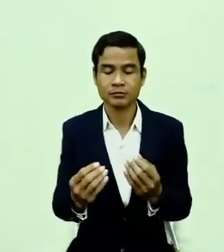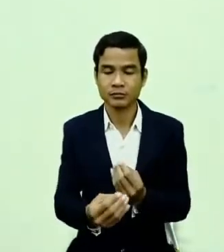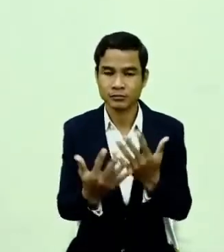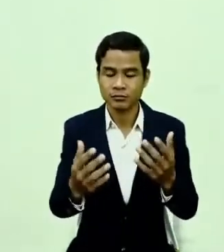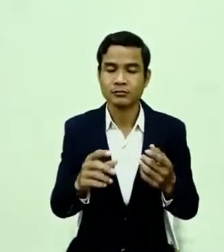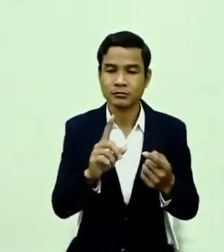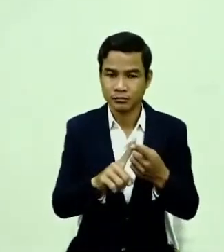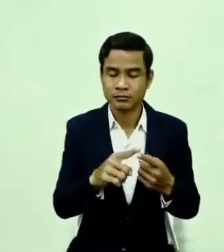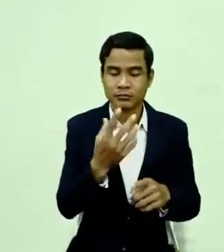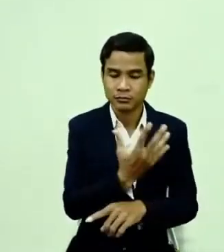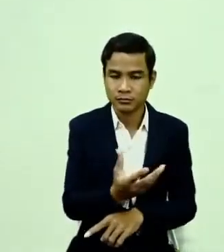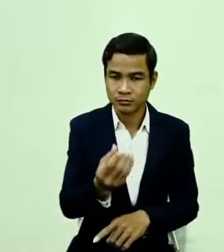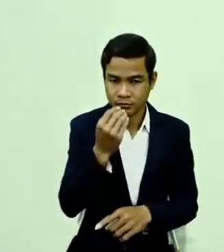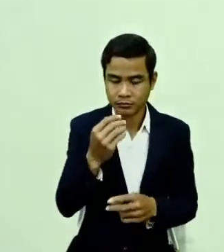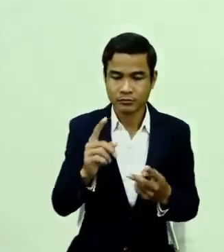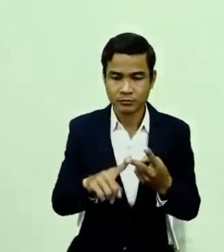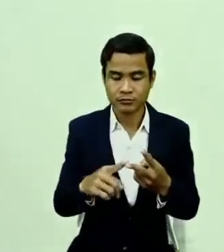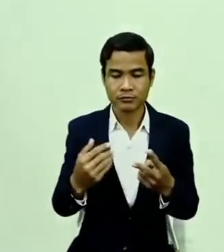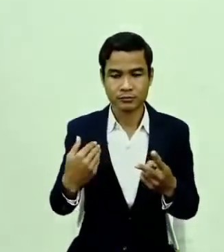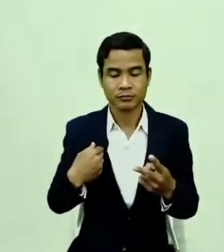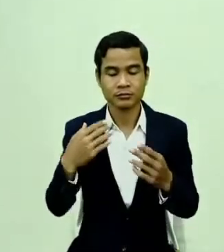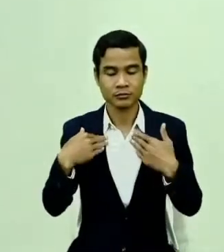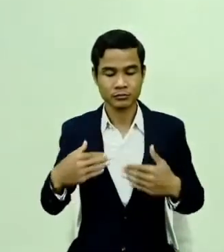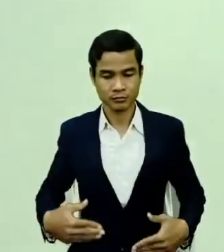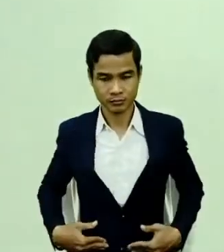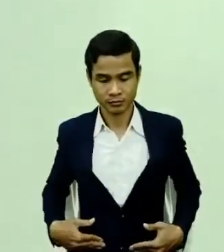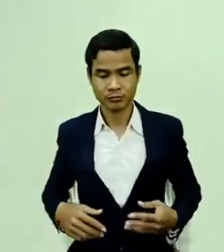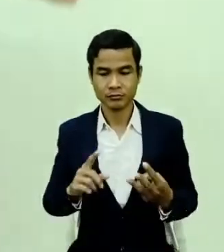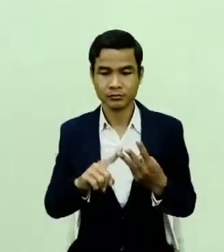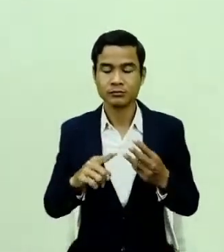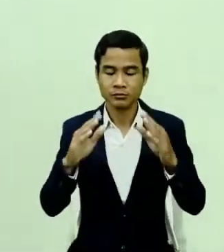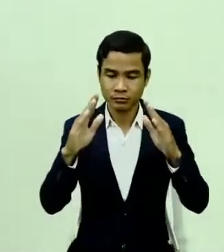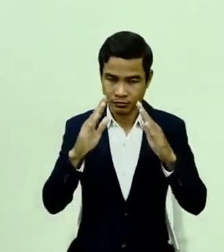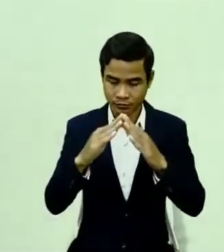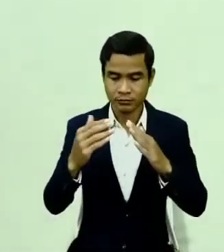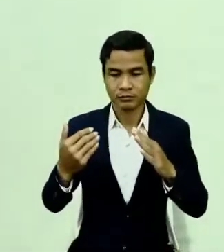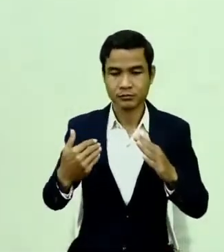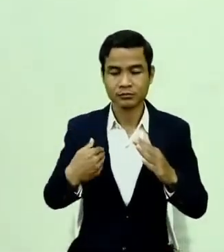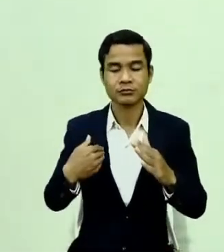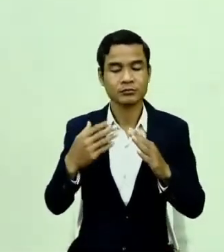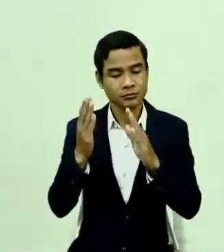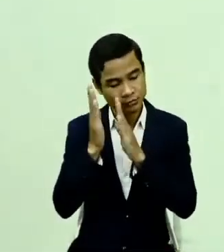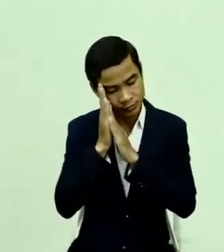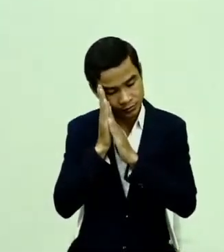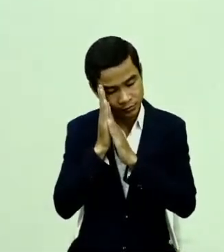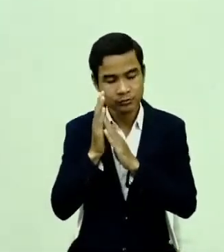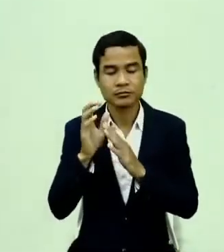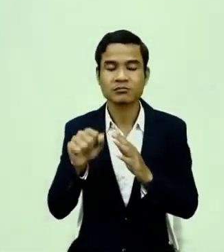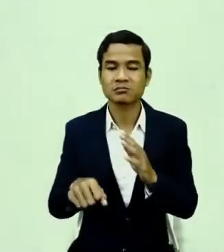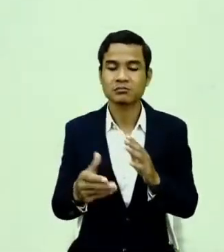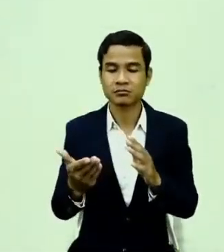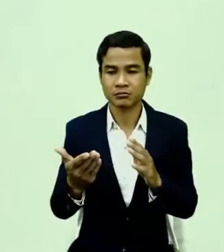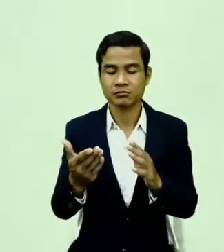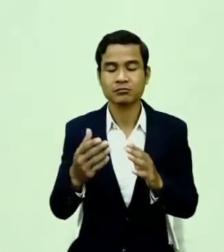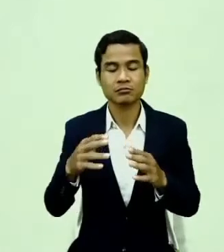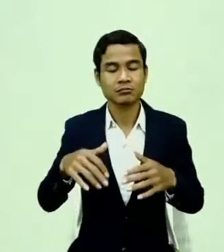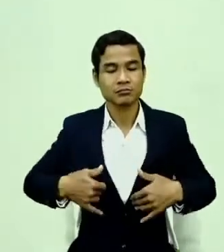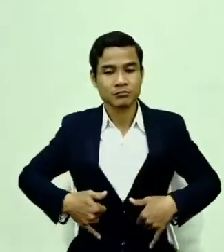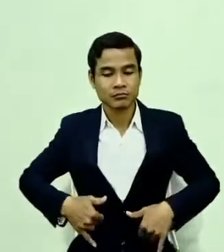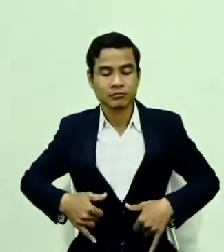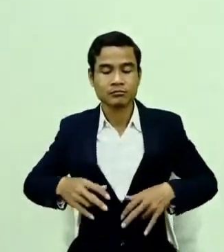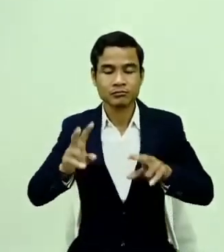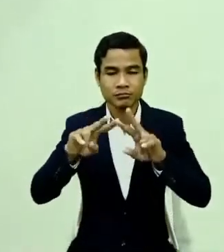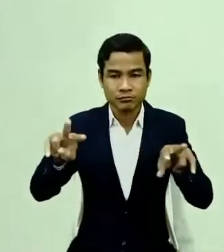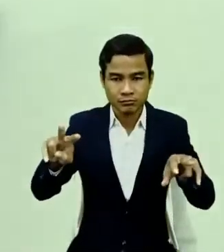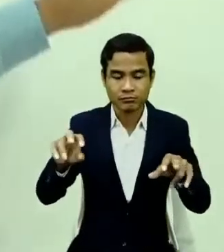មានអាហារមានសម្លៀកបំពាក់មានផ្ទះកន្លែងស្នាក់នៅណាកូនណាចាមានការលេងកំសា